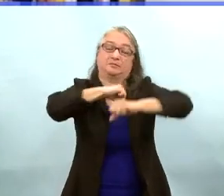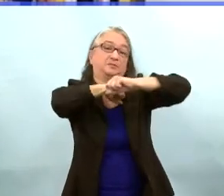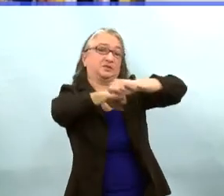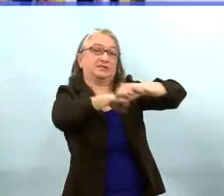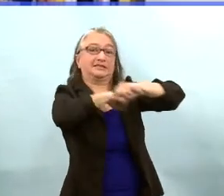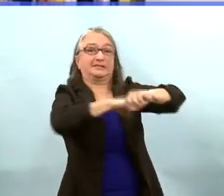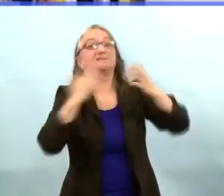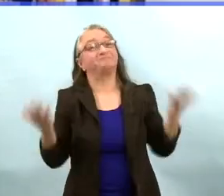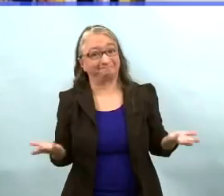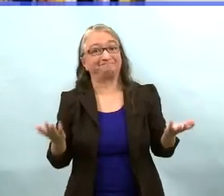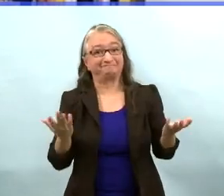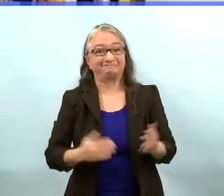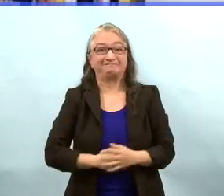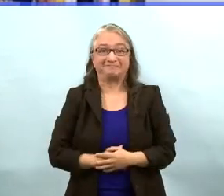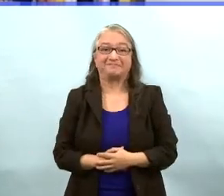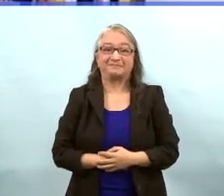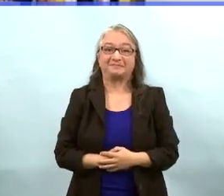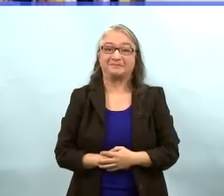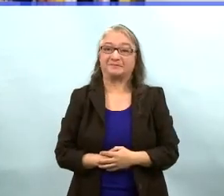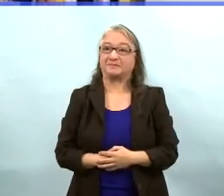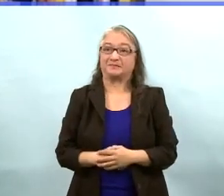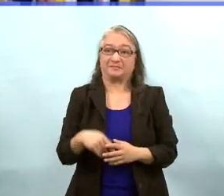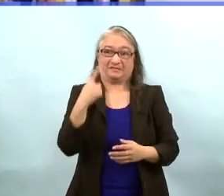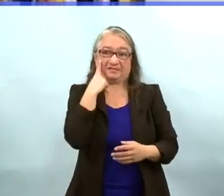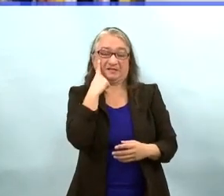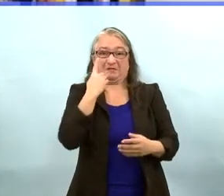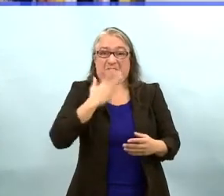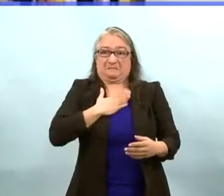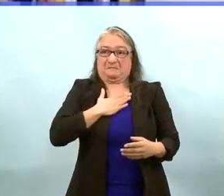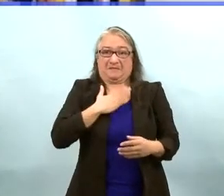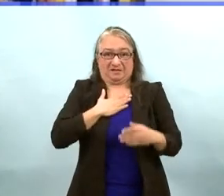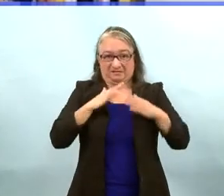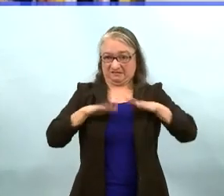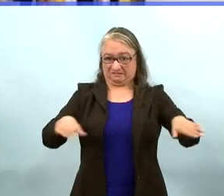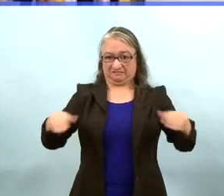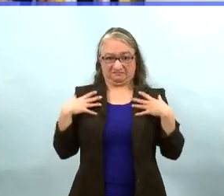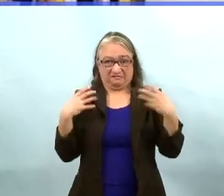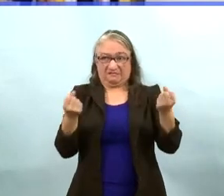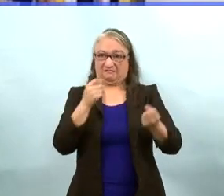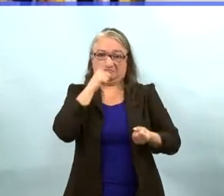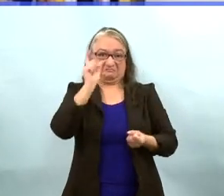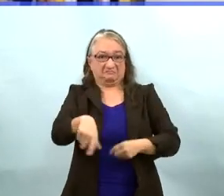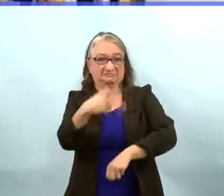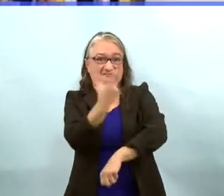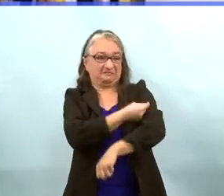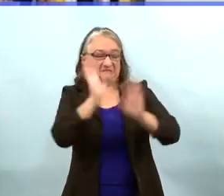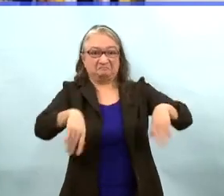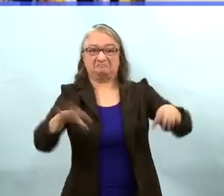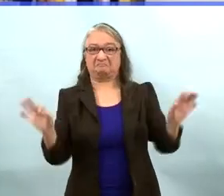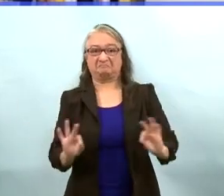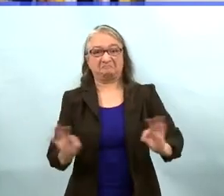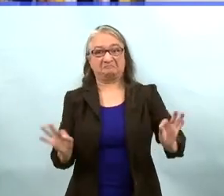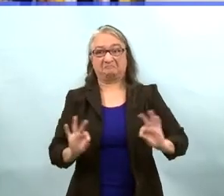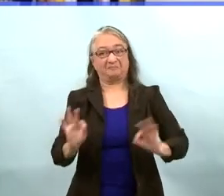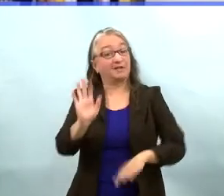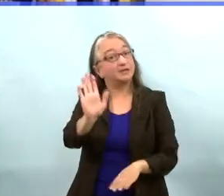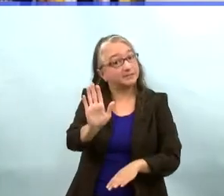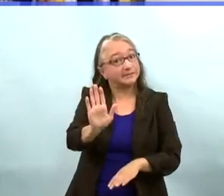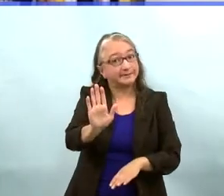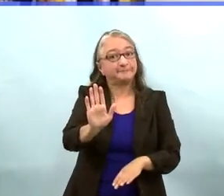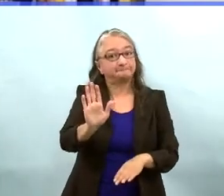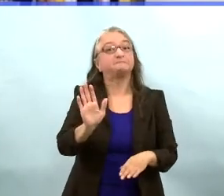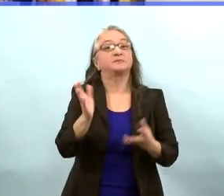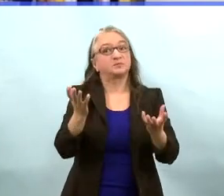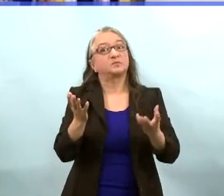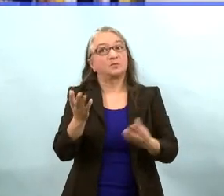peut-être que ça n'est pas urgent pour vous de faire vacciner votre enfant parce qu'il est en bonne santé. Nous voulons vous demander de vous rappeler de deux choses. Tout d'abord,